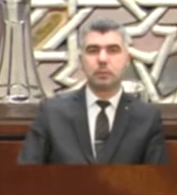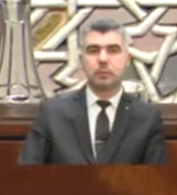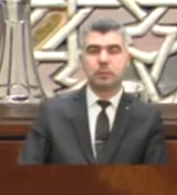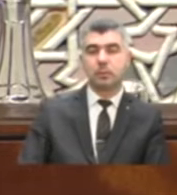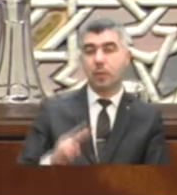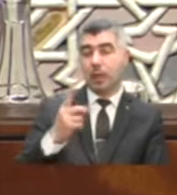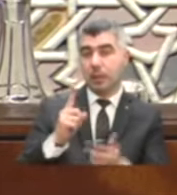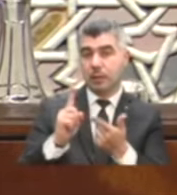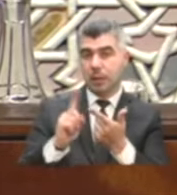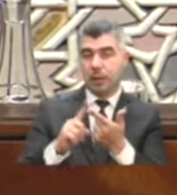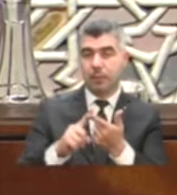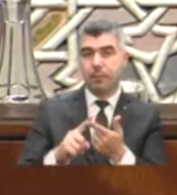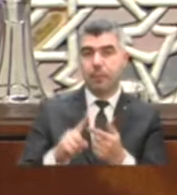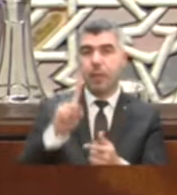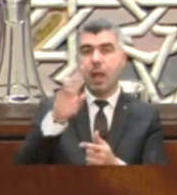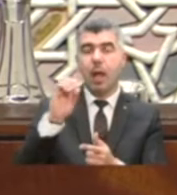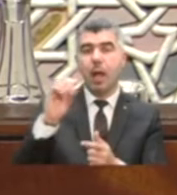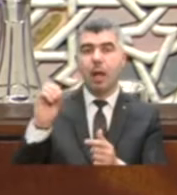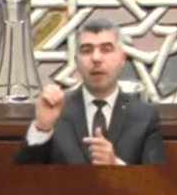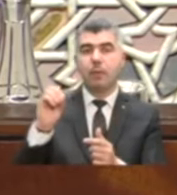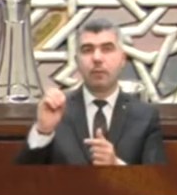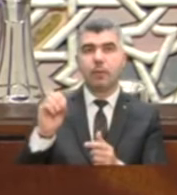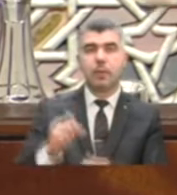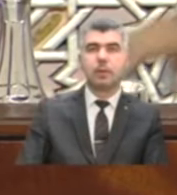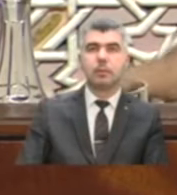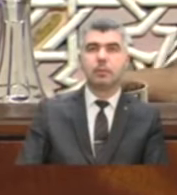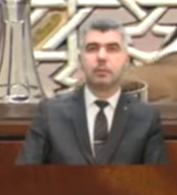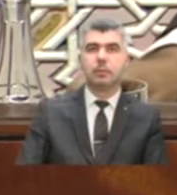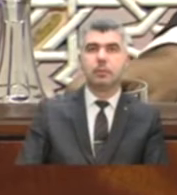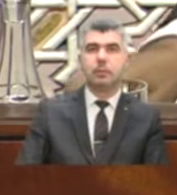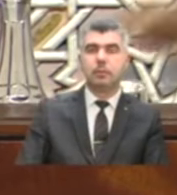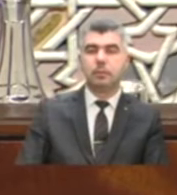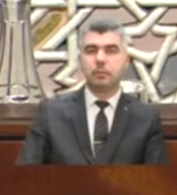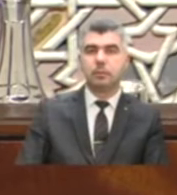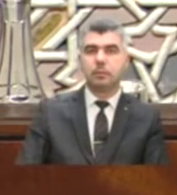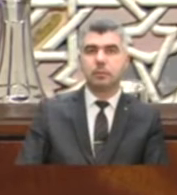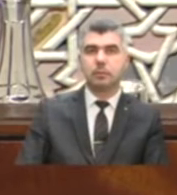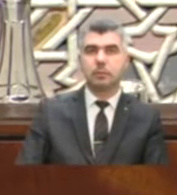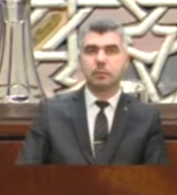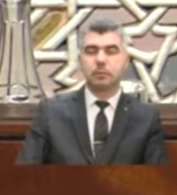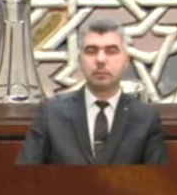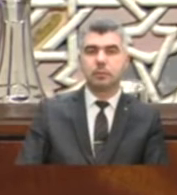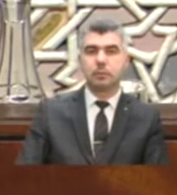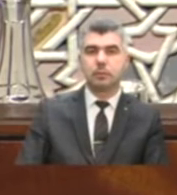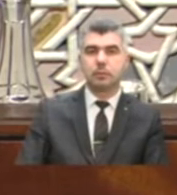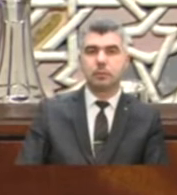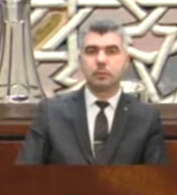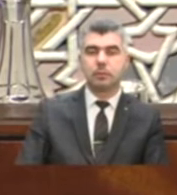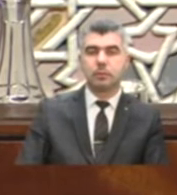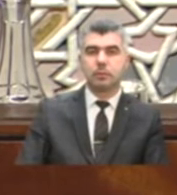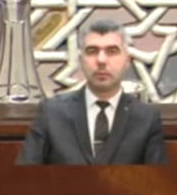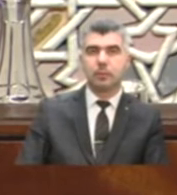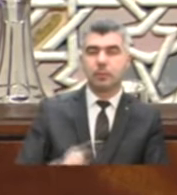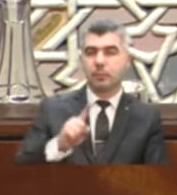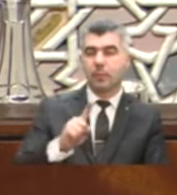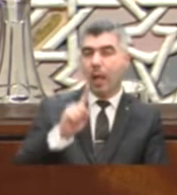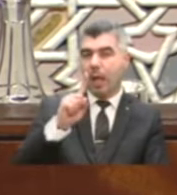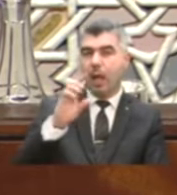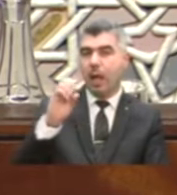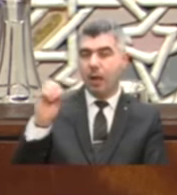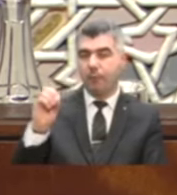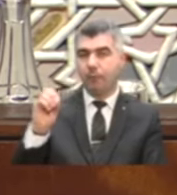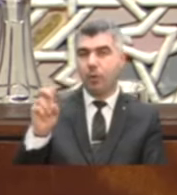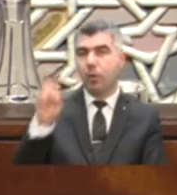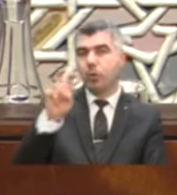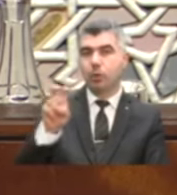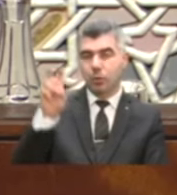وثانيا $1,000 السيد الوزير، اسمحوا لي، خليو السيد الوزير يجو. $1,000 $1,000 دزتي على بالي،